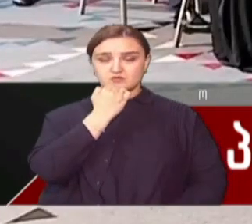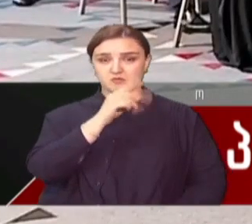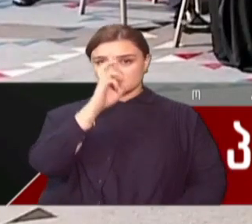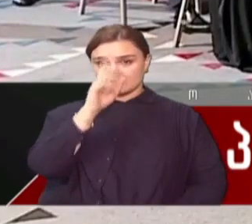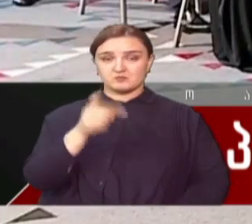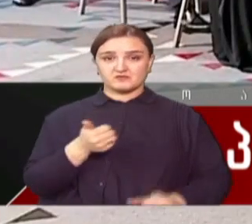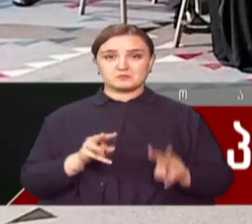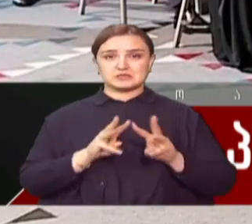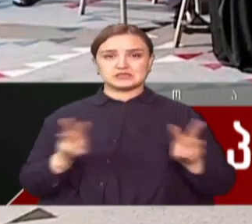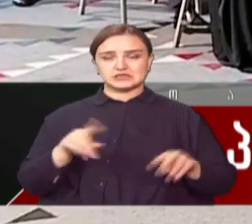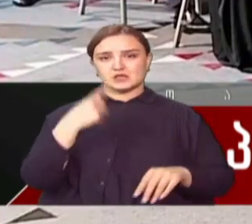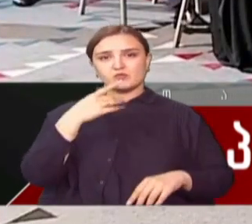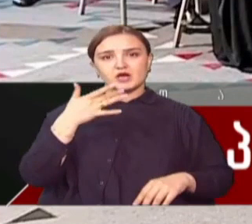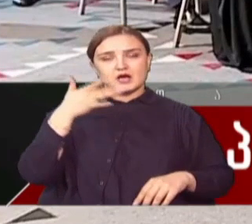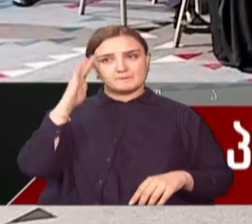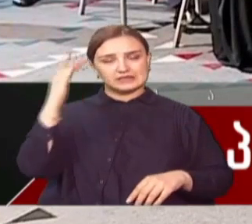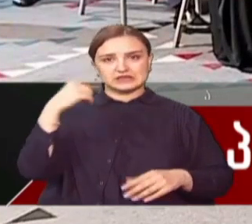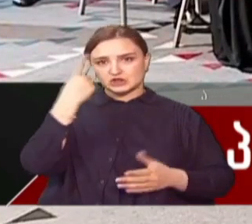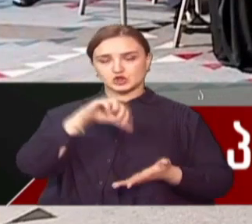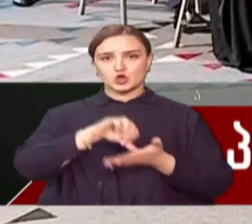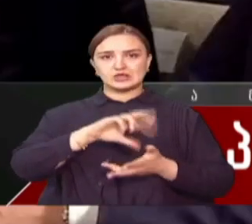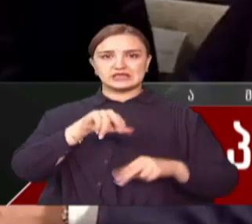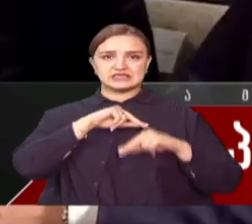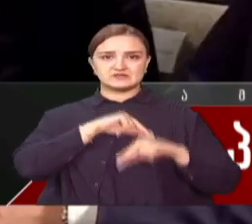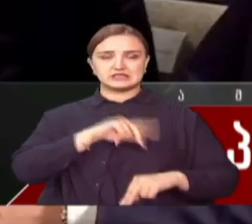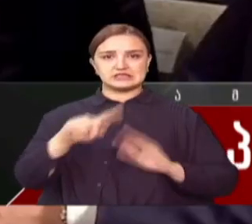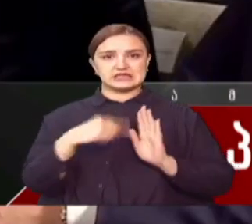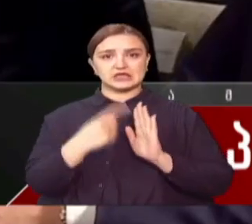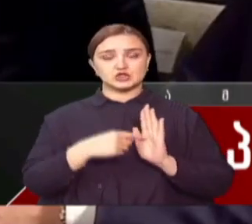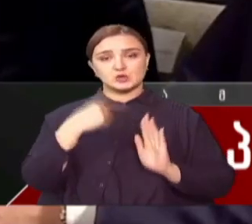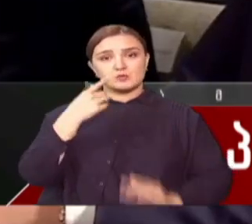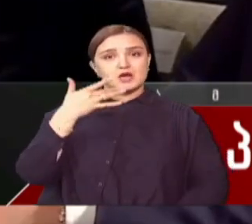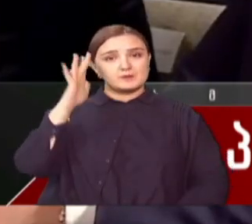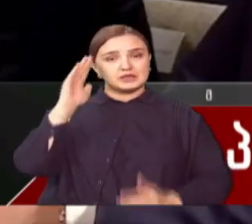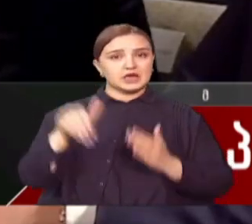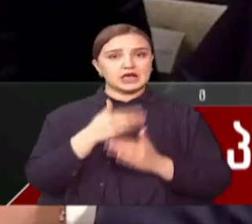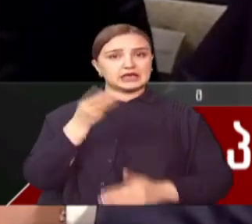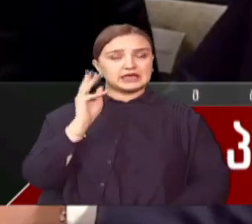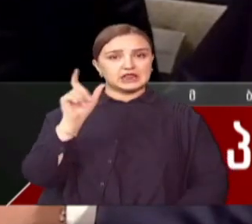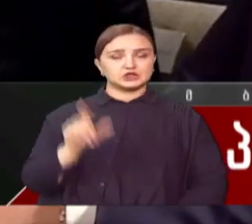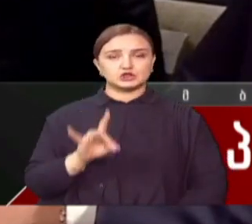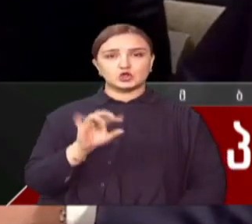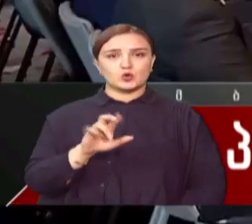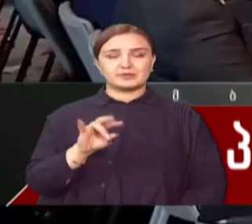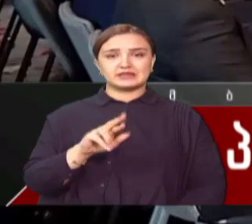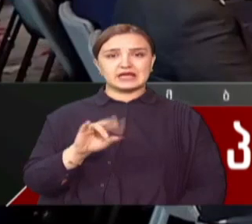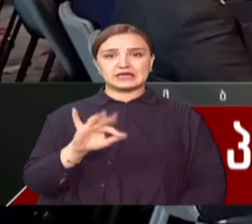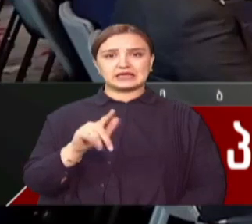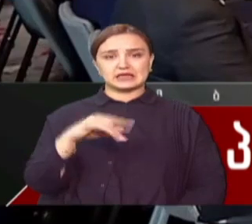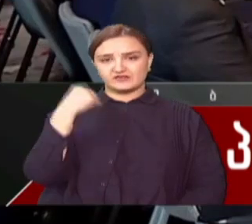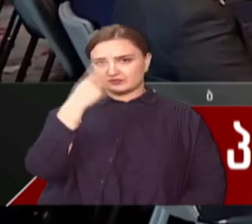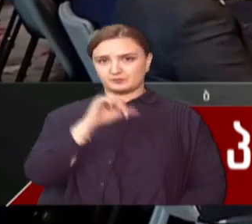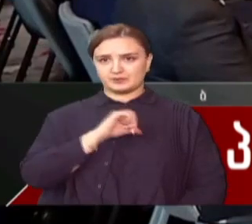მთავრობის მეთაურმა ამერიკის როლი და წვლილი ამ საკითხში. მან თქვა, რომ ამერიკის ახალი ელჩი რობინ დანიგინი პირადადაც